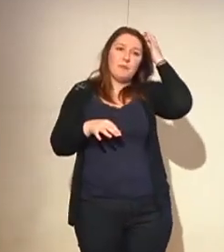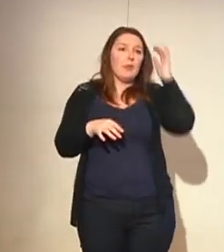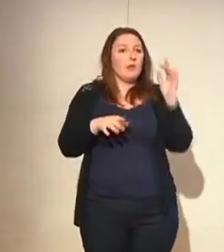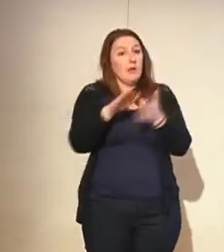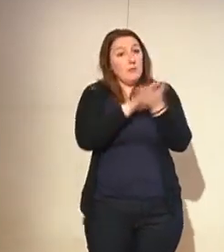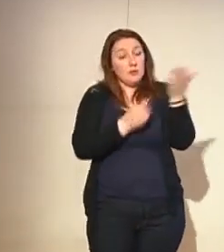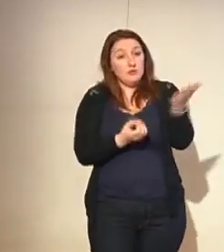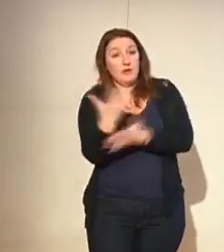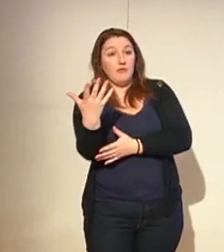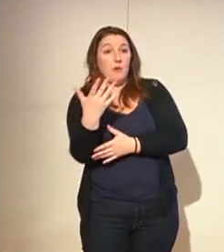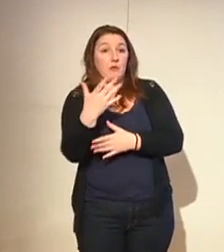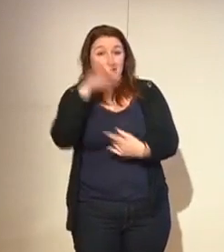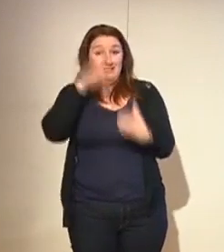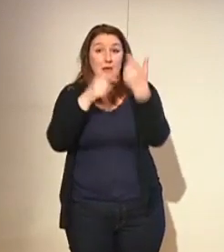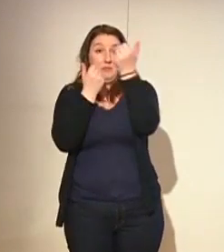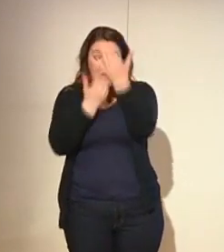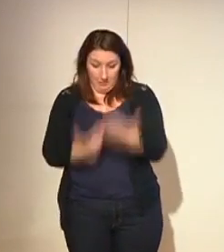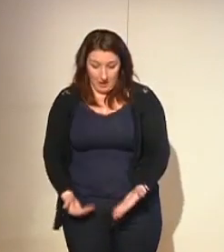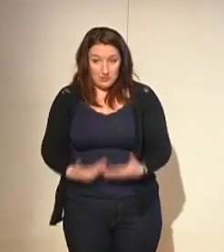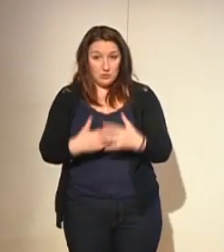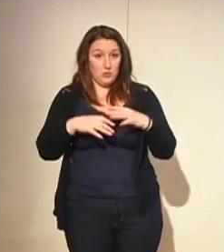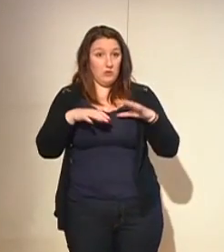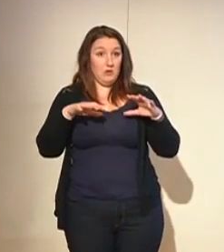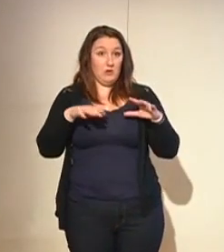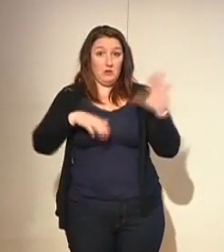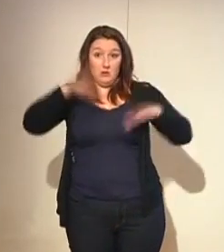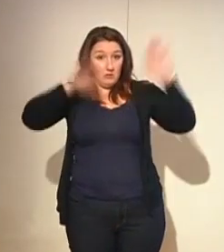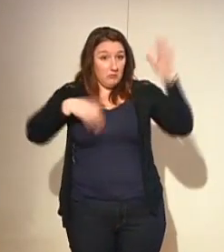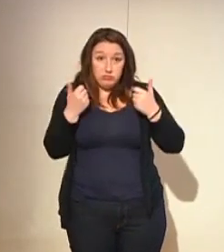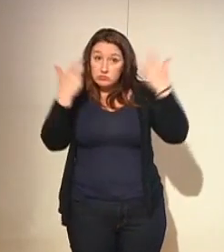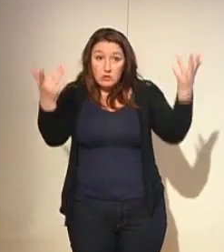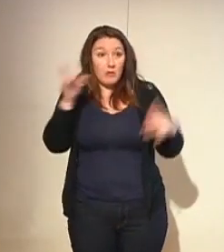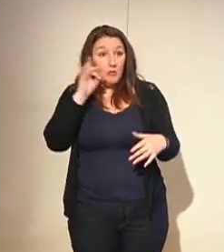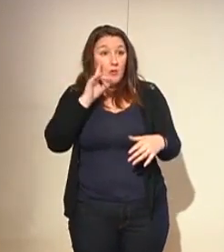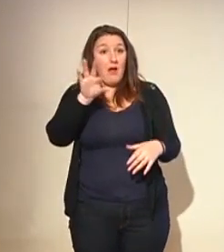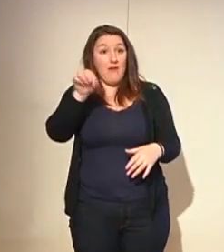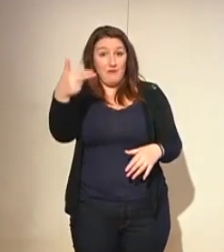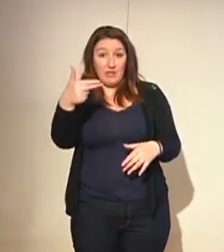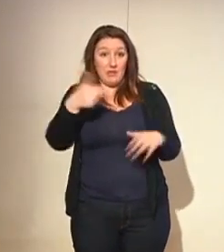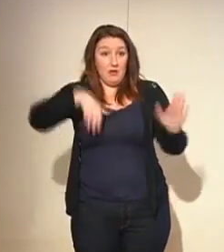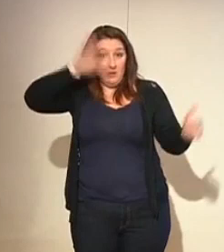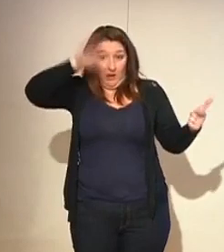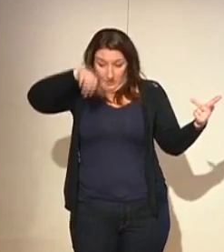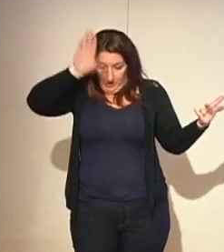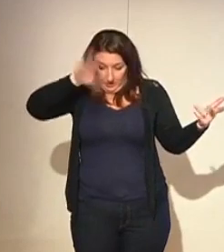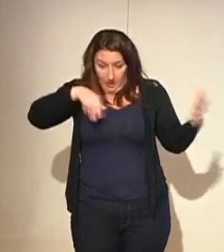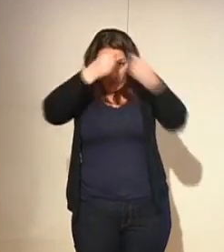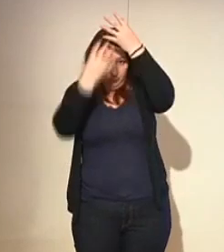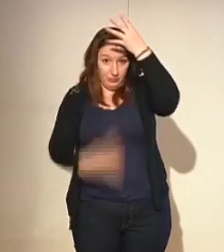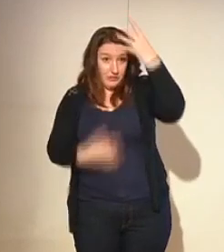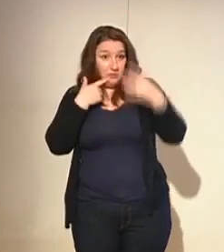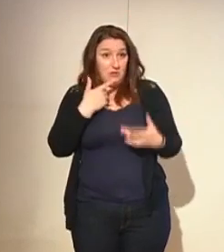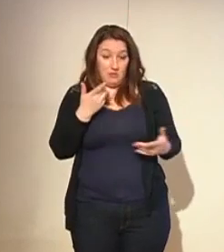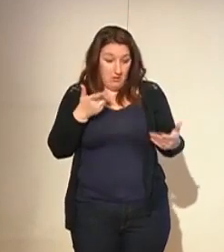candidature sur l'ensemble des délibérations le groupe Front national ayant déposé des candidatures sur l'ensemble des délibérations donc nous sommes partis pour un